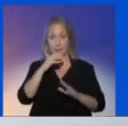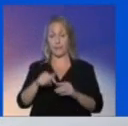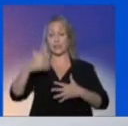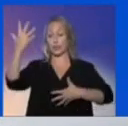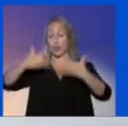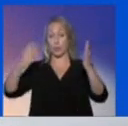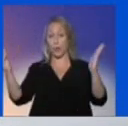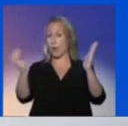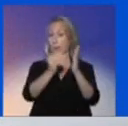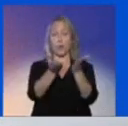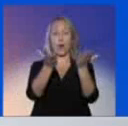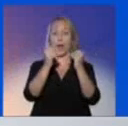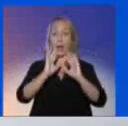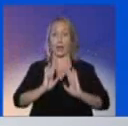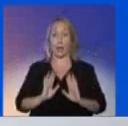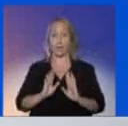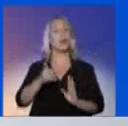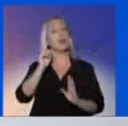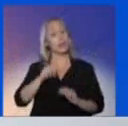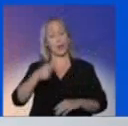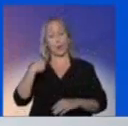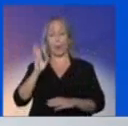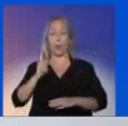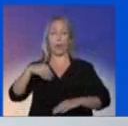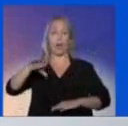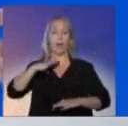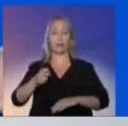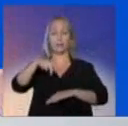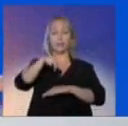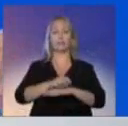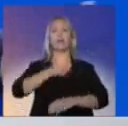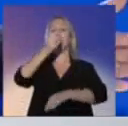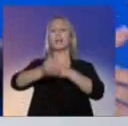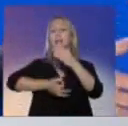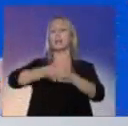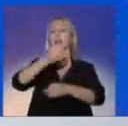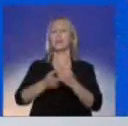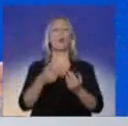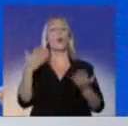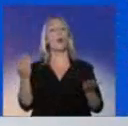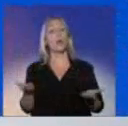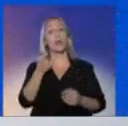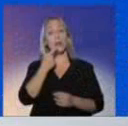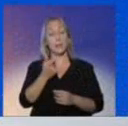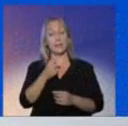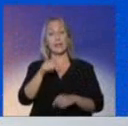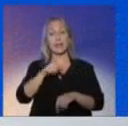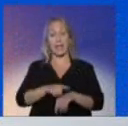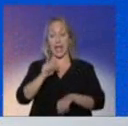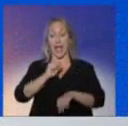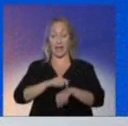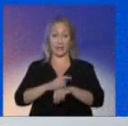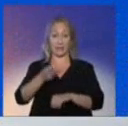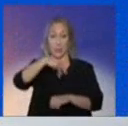προϋπολογισμό για αυτές τις προσλήψεις. Είναι πάρα πολύ ωραίο να σταθώ εγώ εδώ και πάρα πολύ εύκολο για τον κύριο Τσίπρα, αποχωρώντας, να ανακοινώνει προσλήψεις